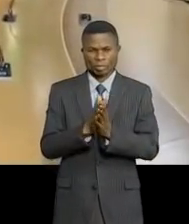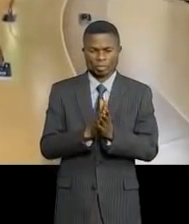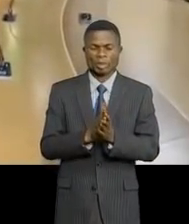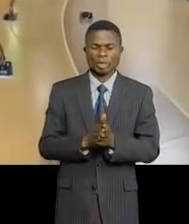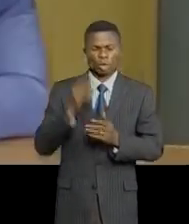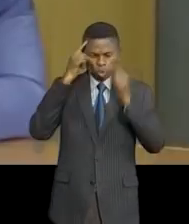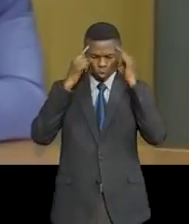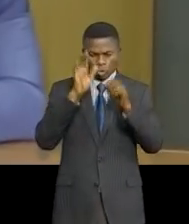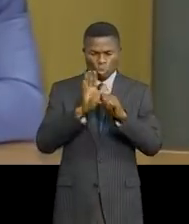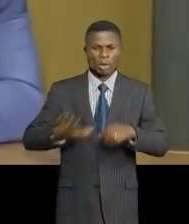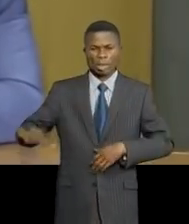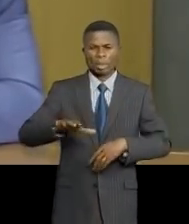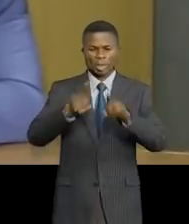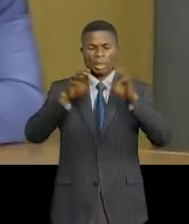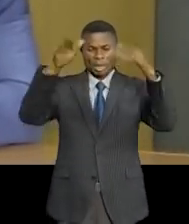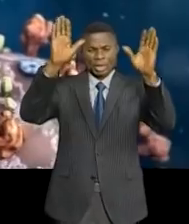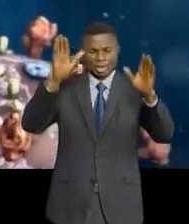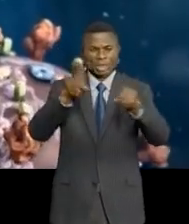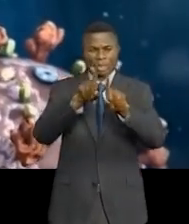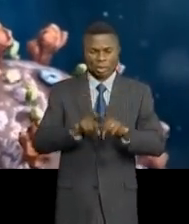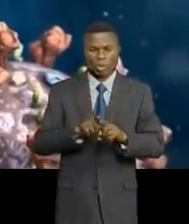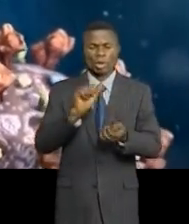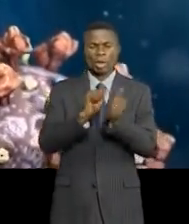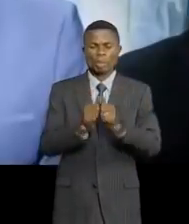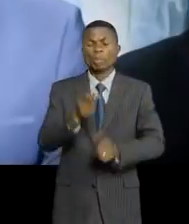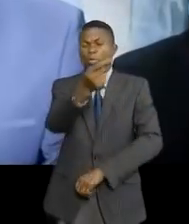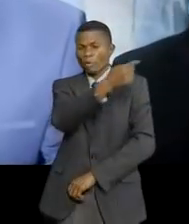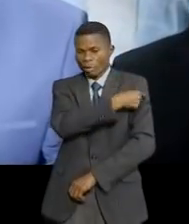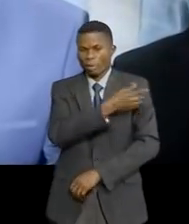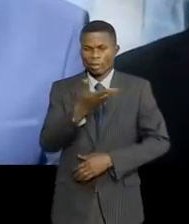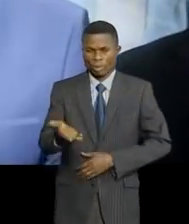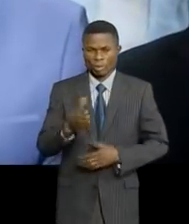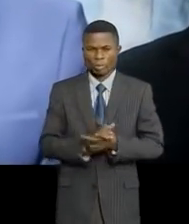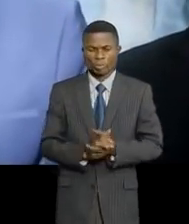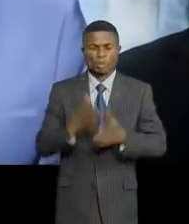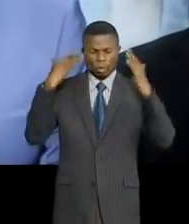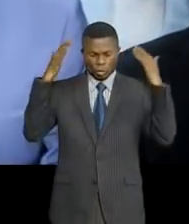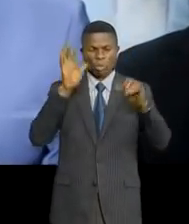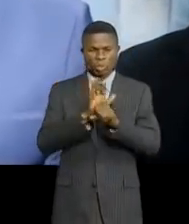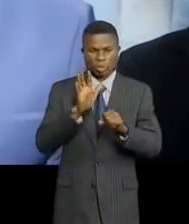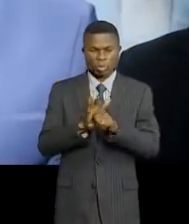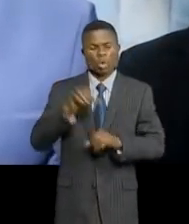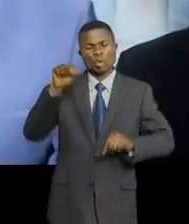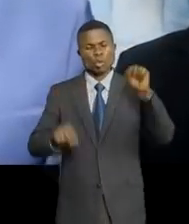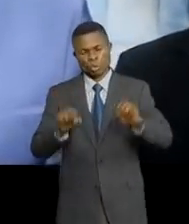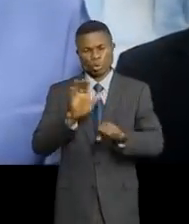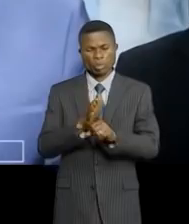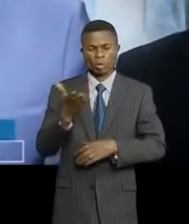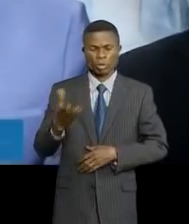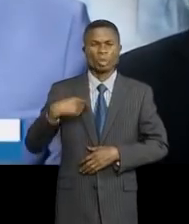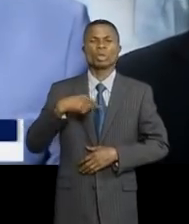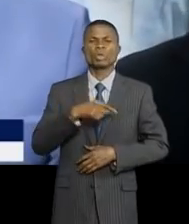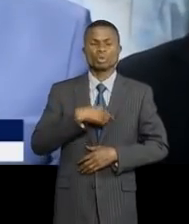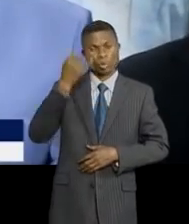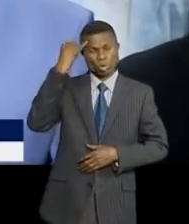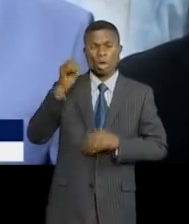l'inquiétude tant au pays qu'à l'étranger, notamment au sujet du vaccin. On a tellement dit de choses, même le doute à un certain niveau. Nous avons donc pensé